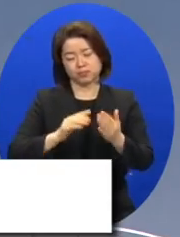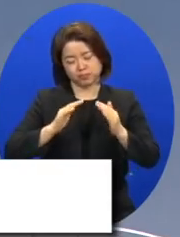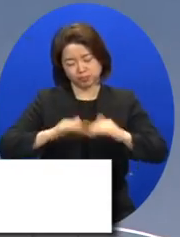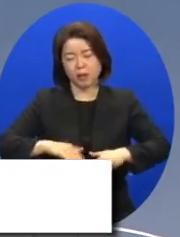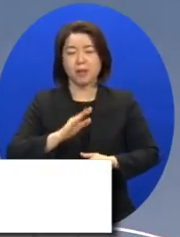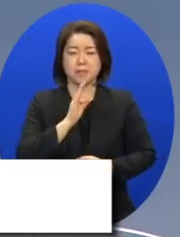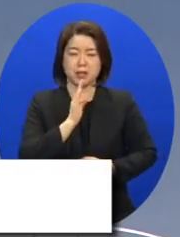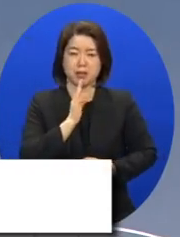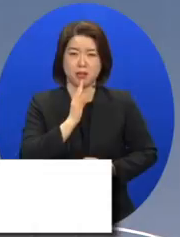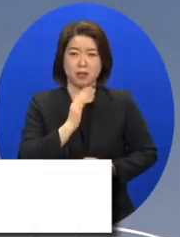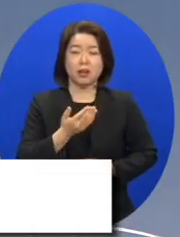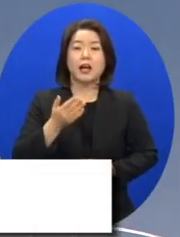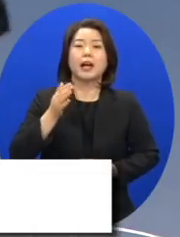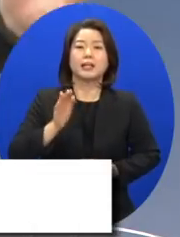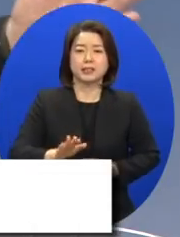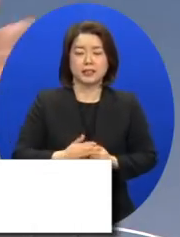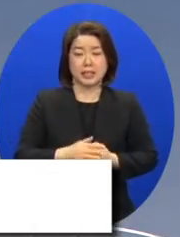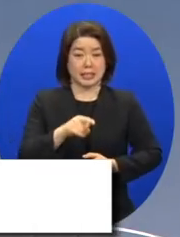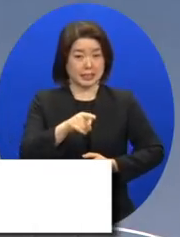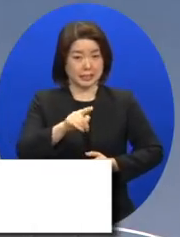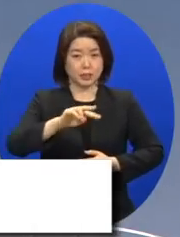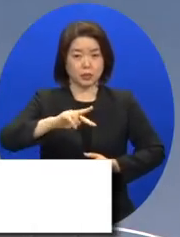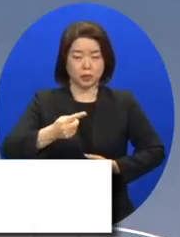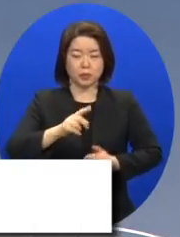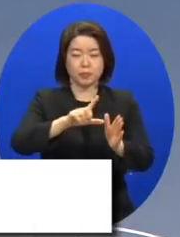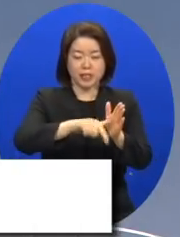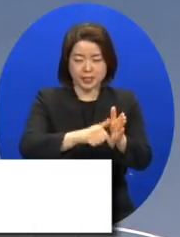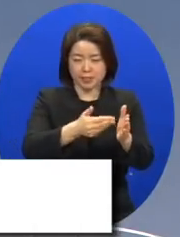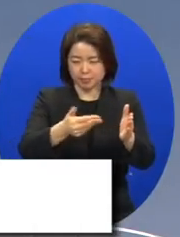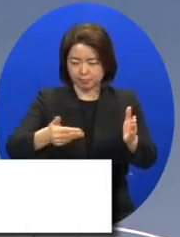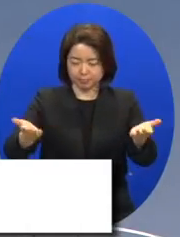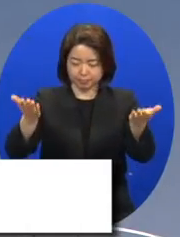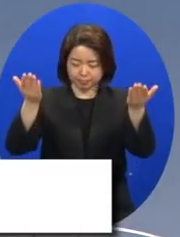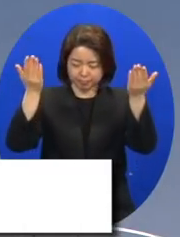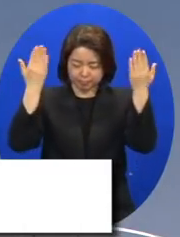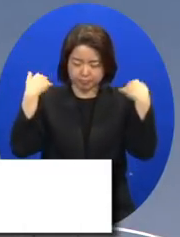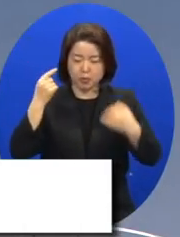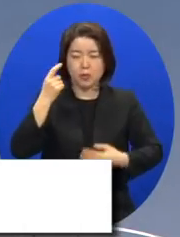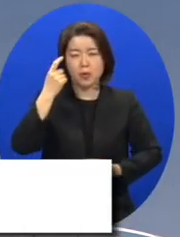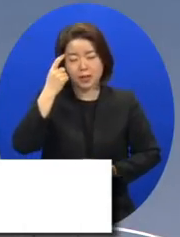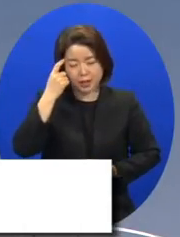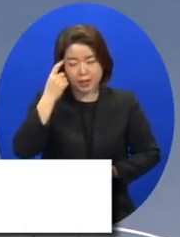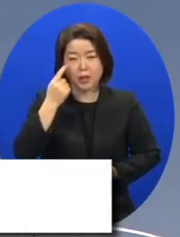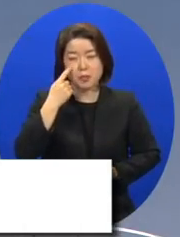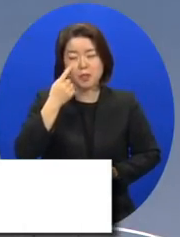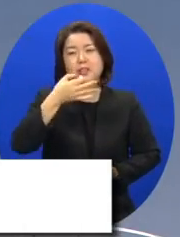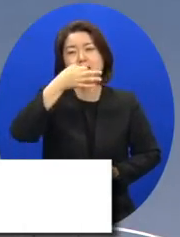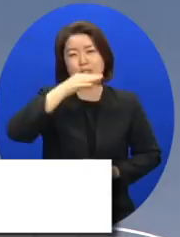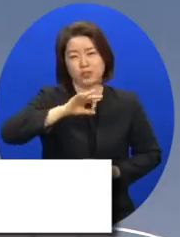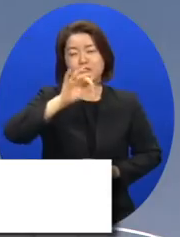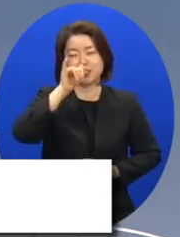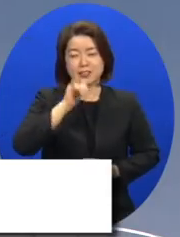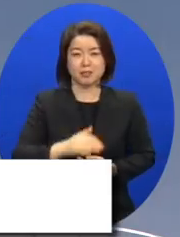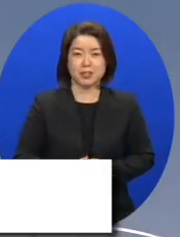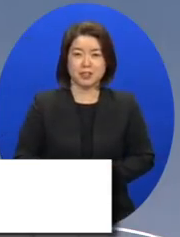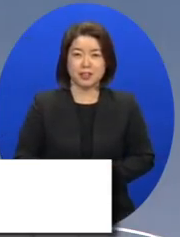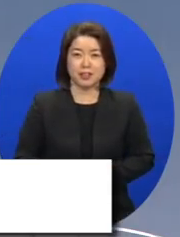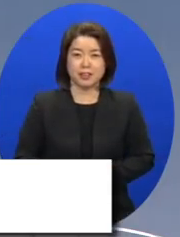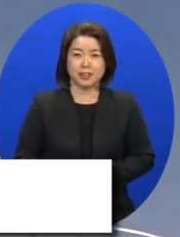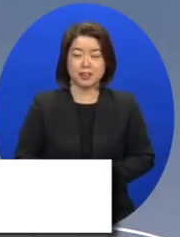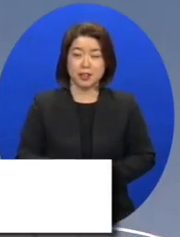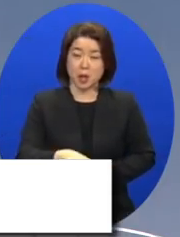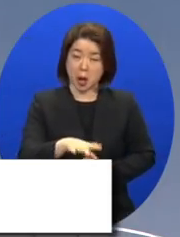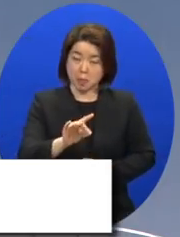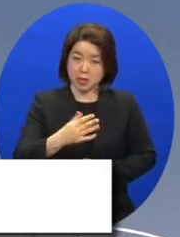그런데 그것도 시간이 지나고 보니까 유익함이 있더라구요 우선은 저